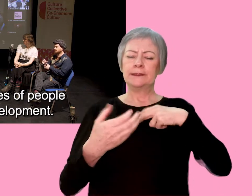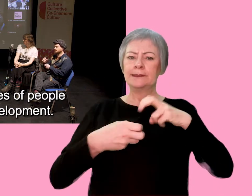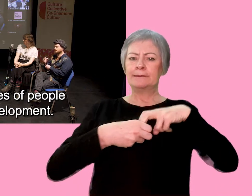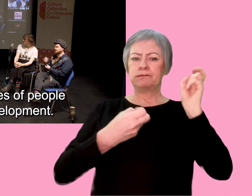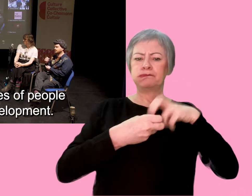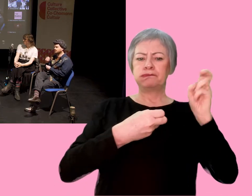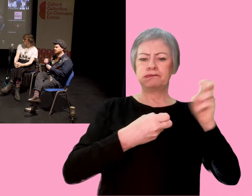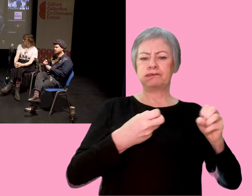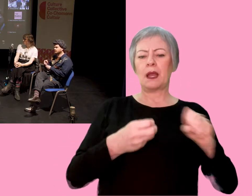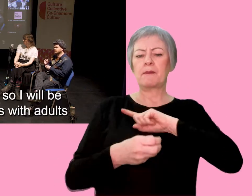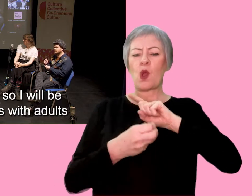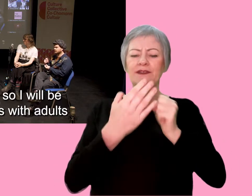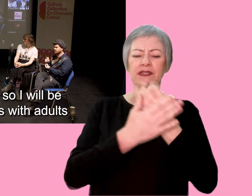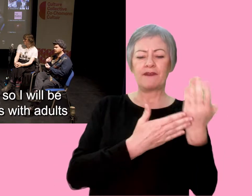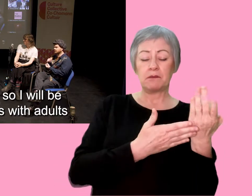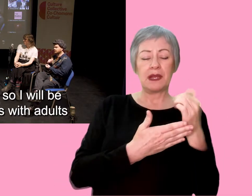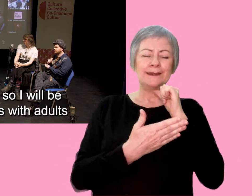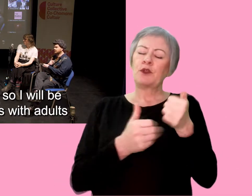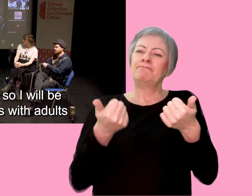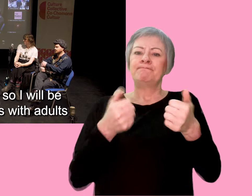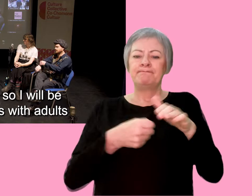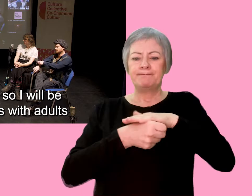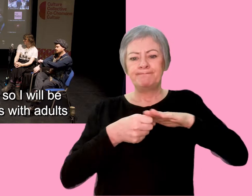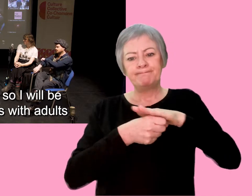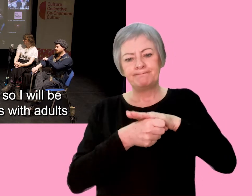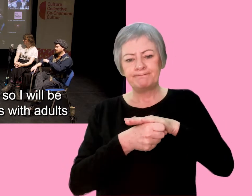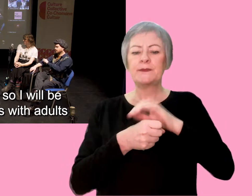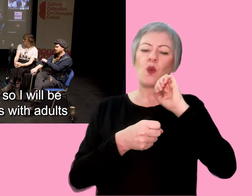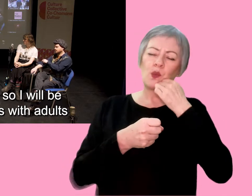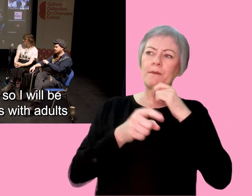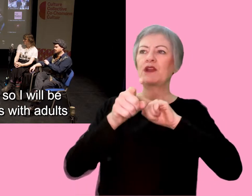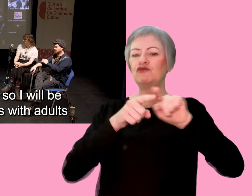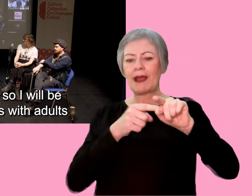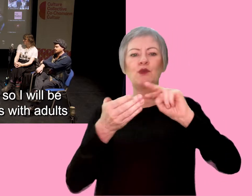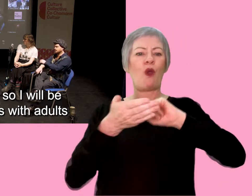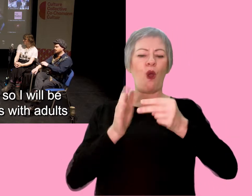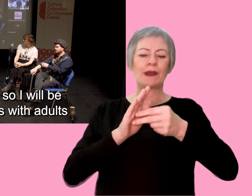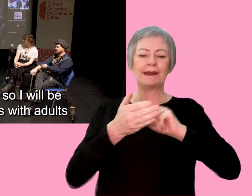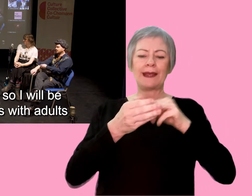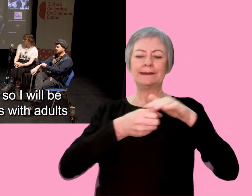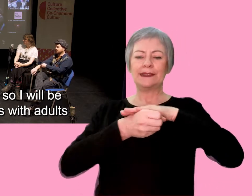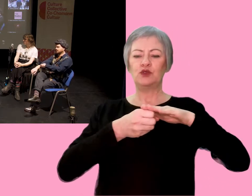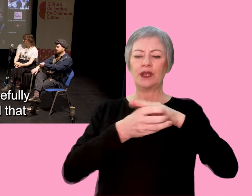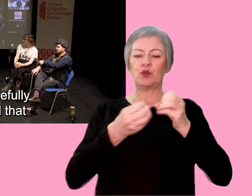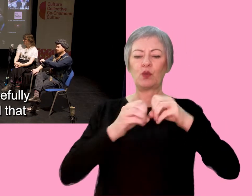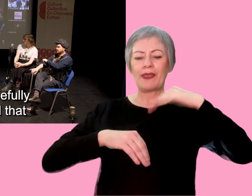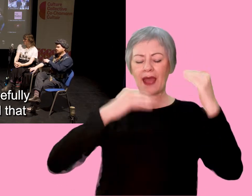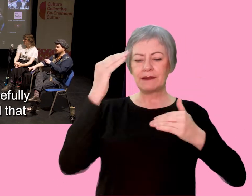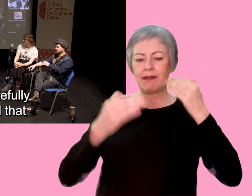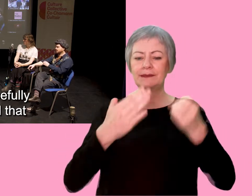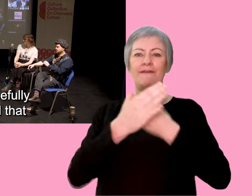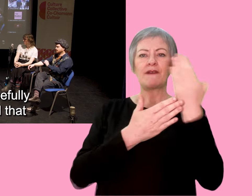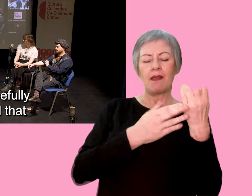maag is gele. En je suig ma a haun, agus bij meer kurtai sessionen le inewig, is een